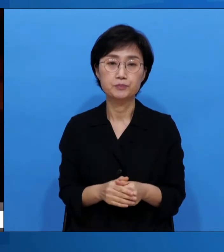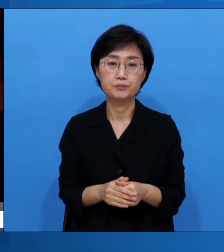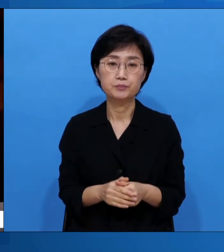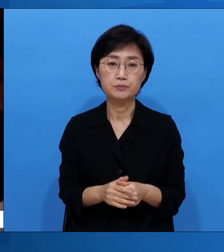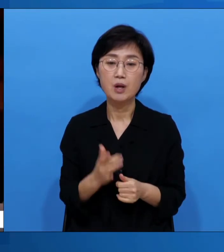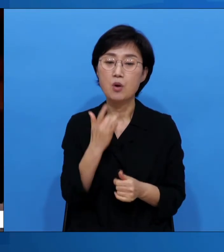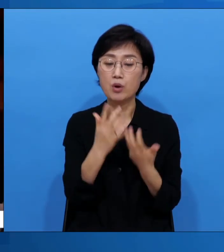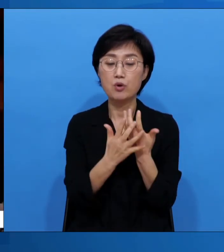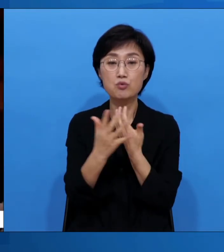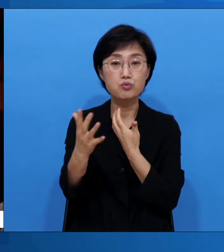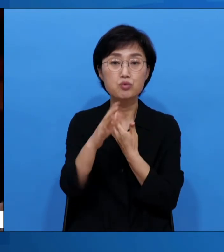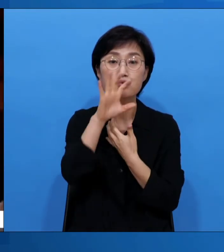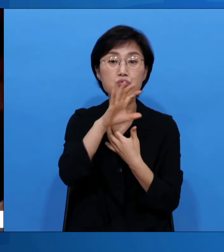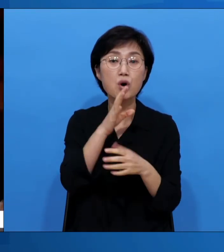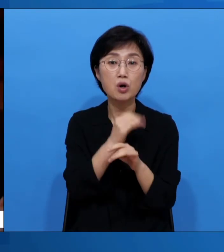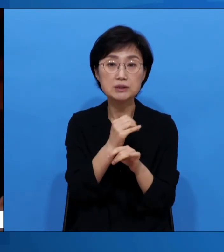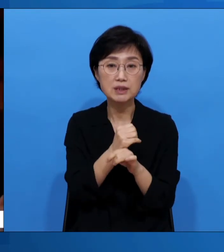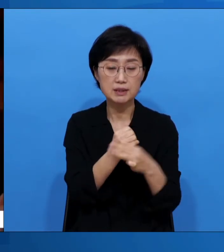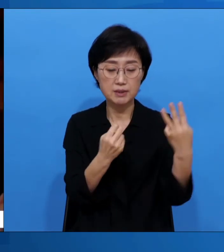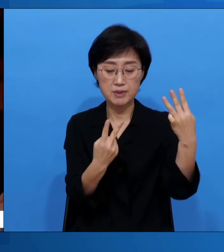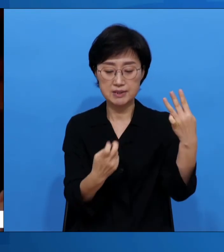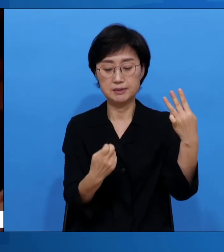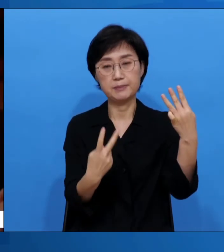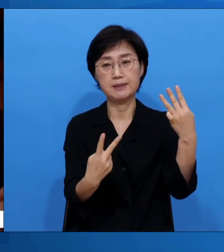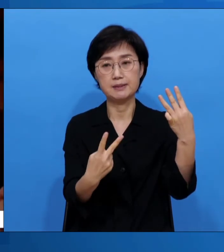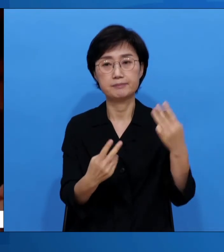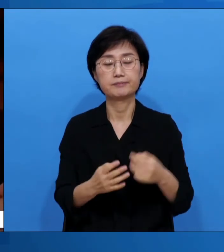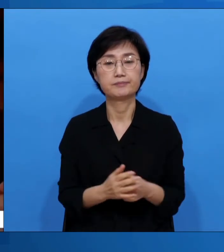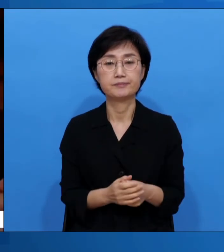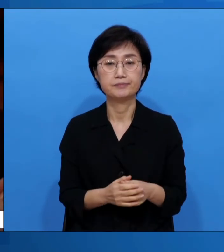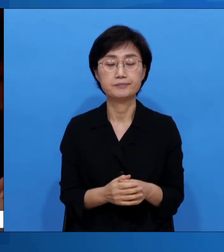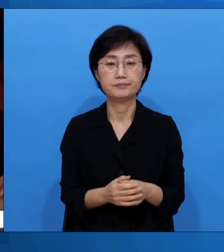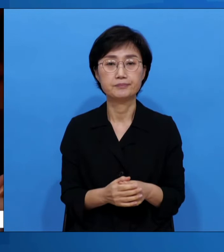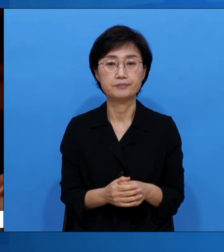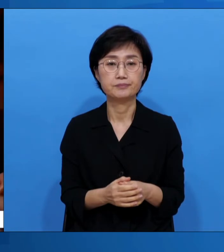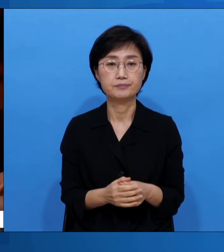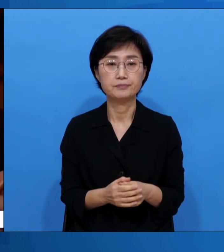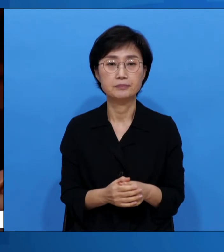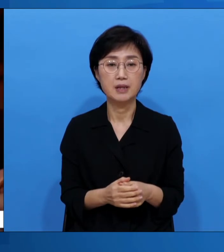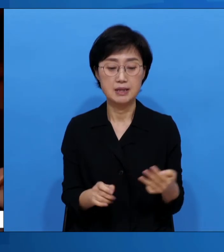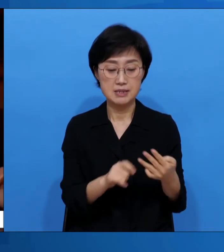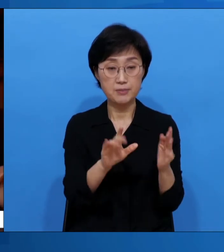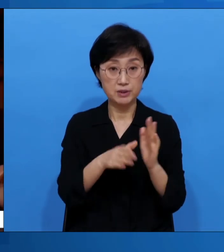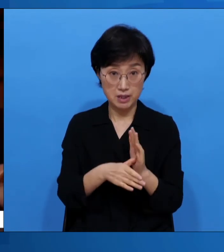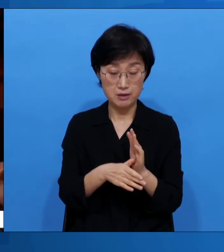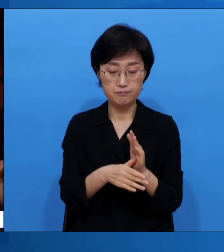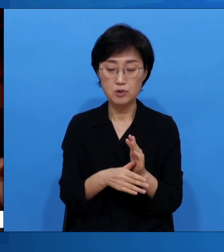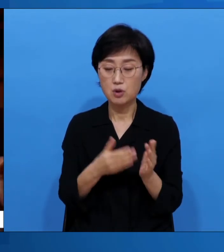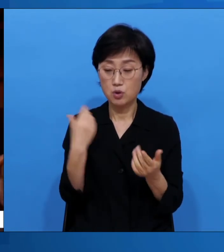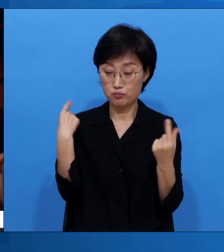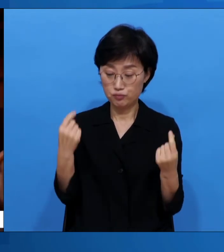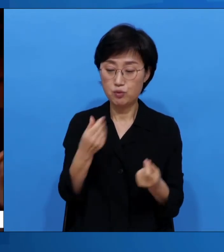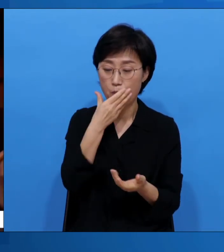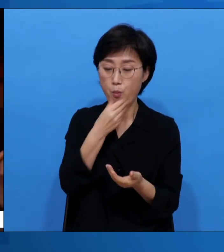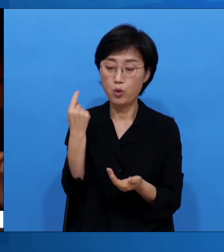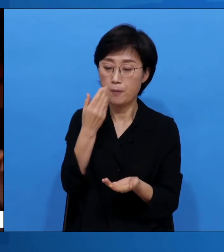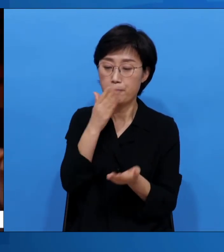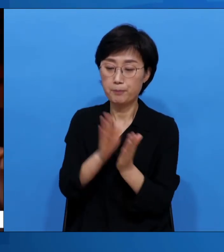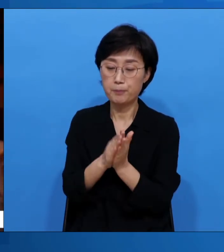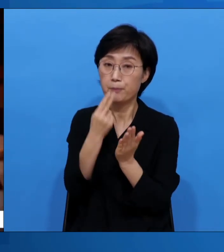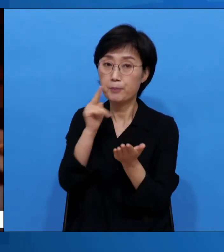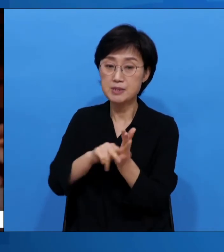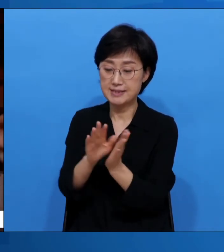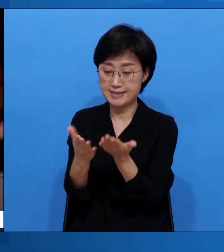237 화요제자 온라인 훈련이 오는 22일 열립니다. 이번 달에도 개정판 복음 편지를 교재로 강의가 진행됩니다.